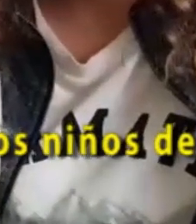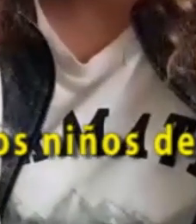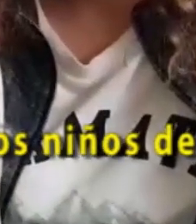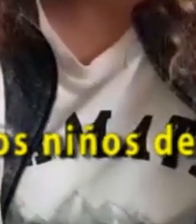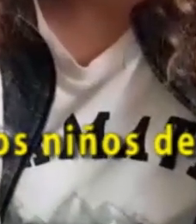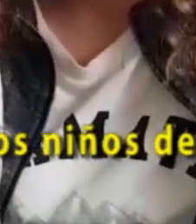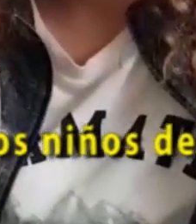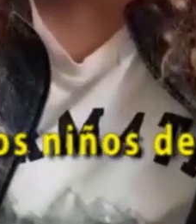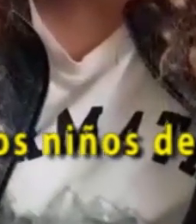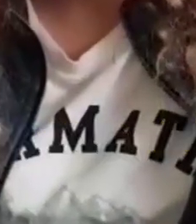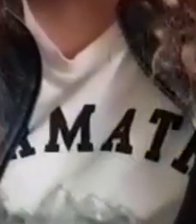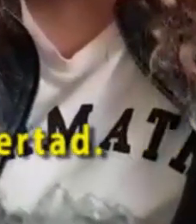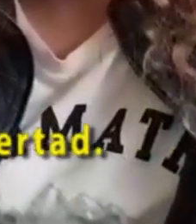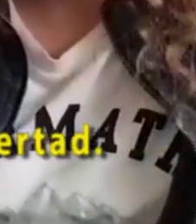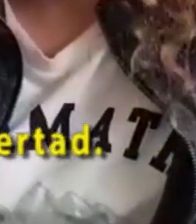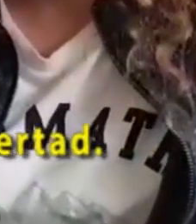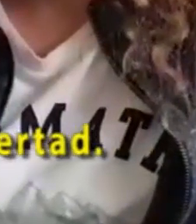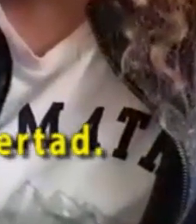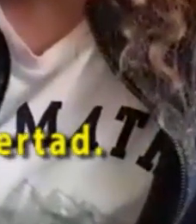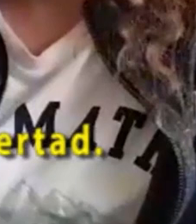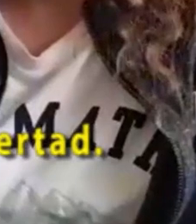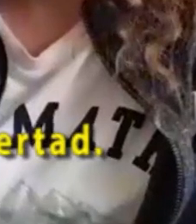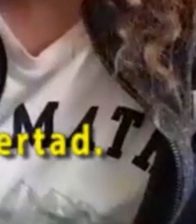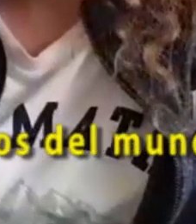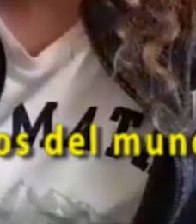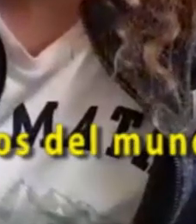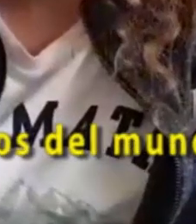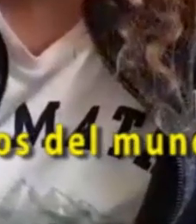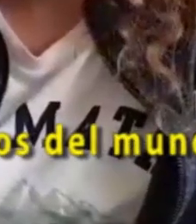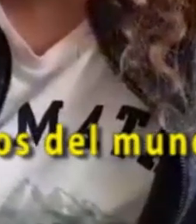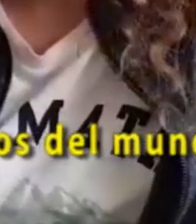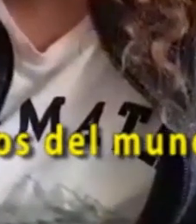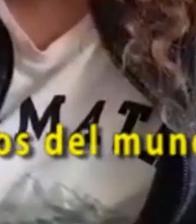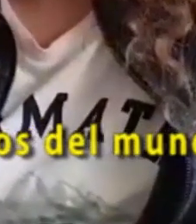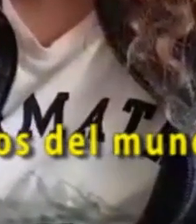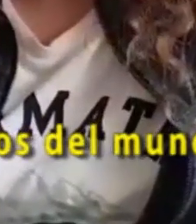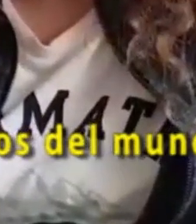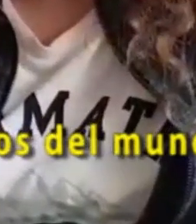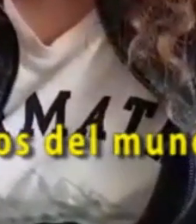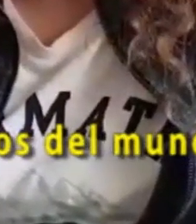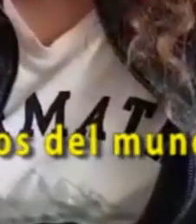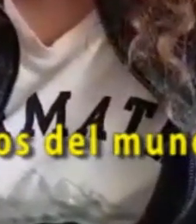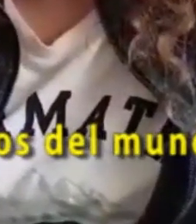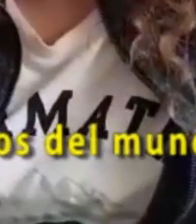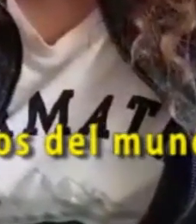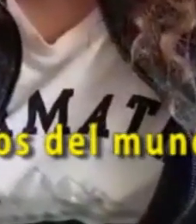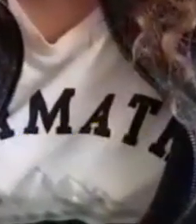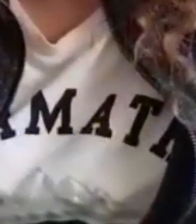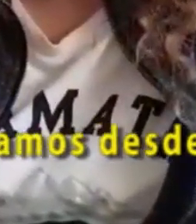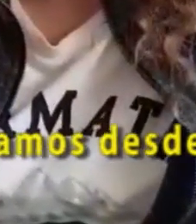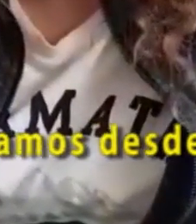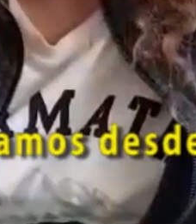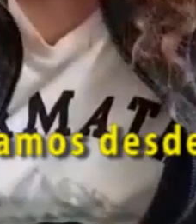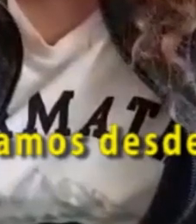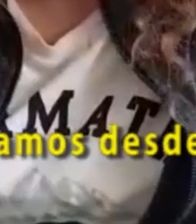أطفال العالم، بدهم يشوفوا إيش يعني حرية، بدهم يلعبوا زي كل أطفال العالم، بدهم يروحوا على